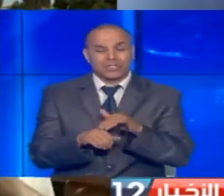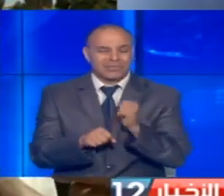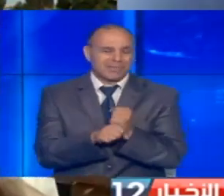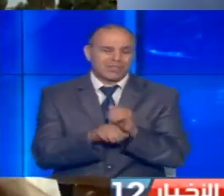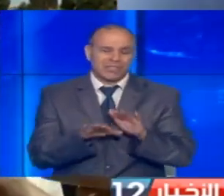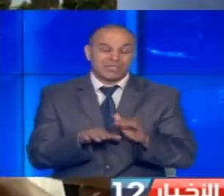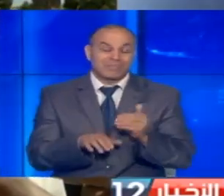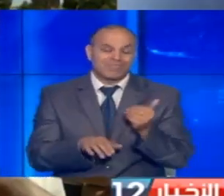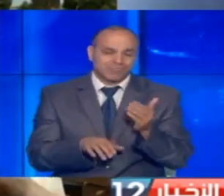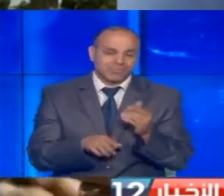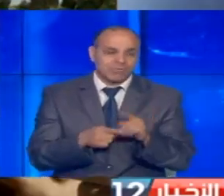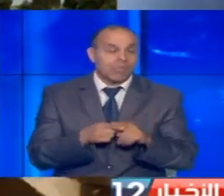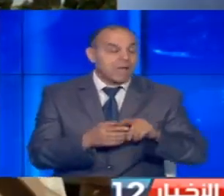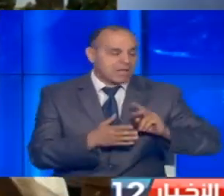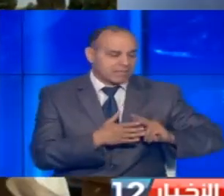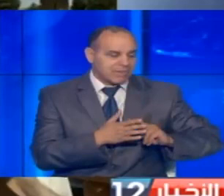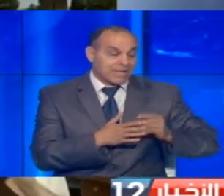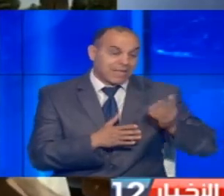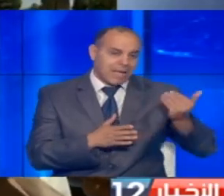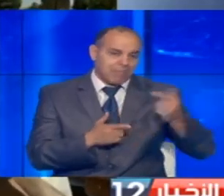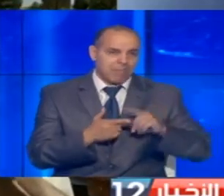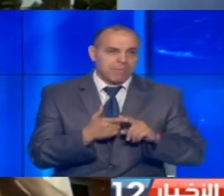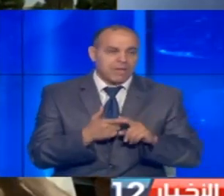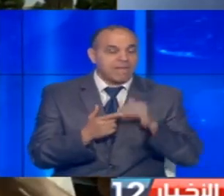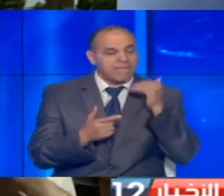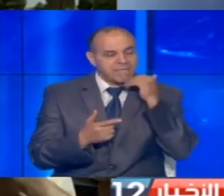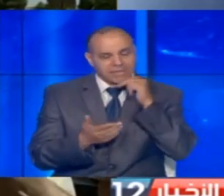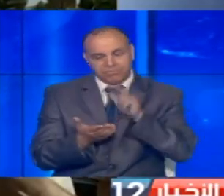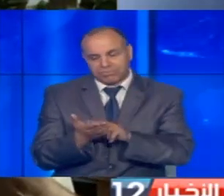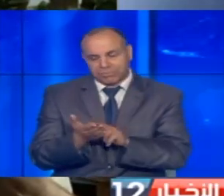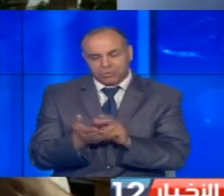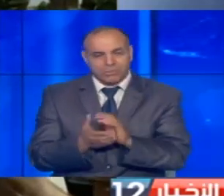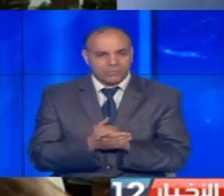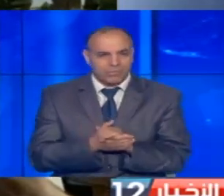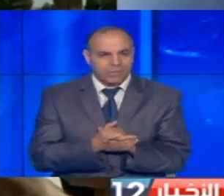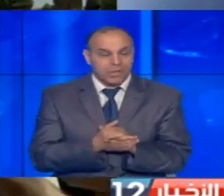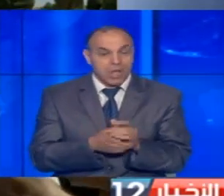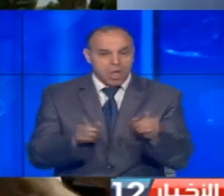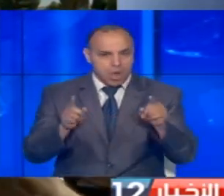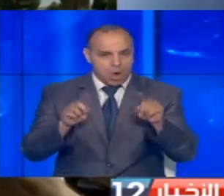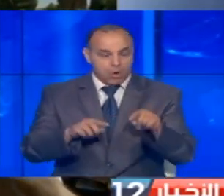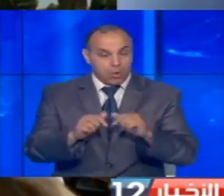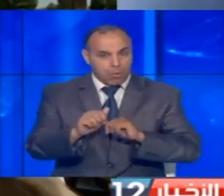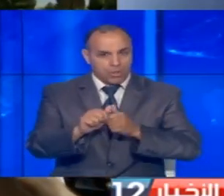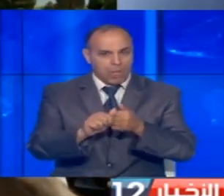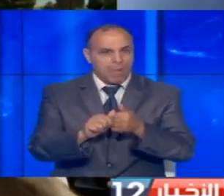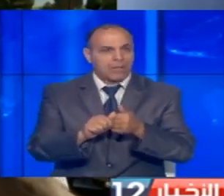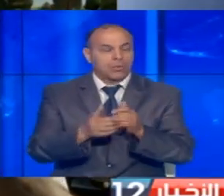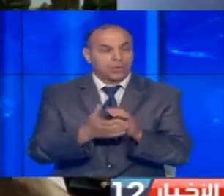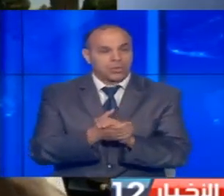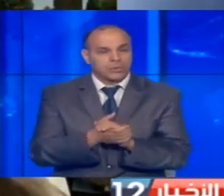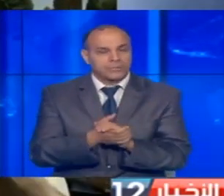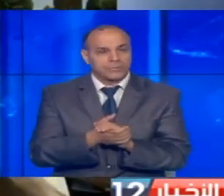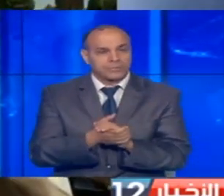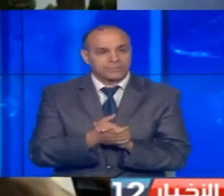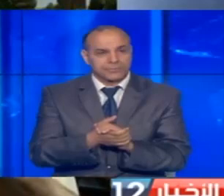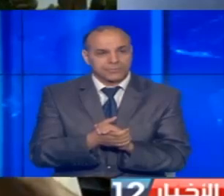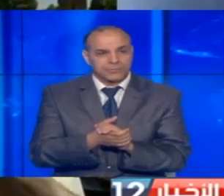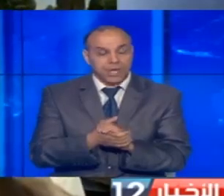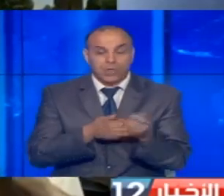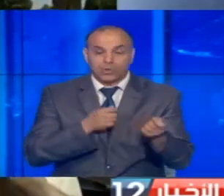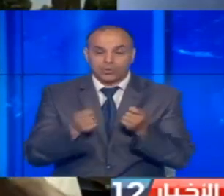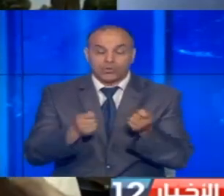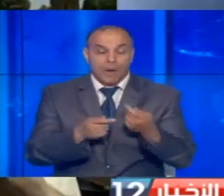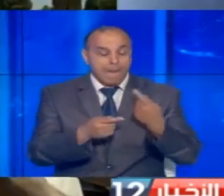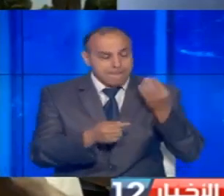عليها، هناك اتفاقات ربما يجب التسريع فيها، أيضا متابعة كل معناها ذوما التجار